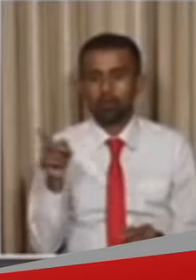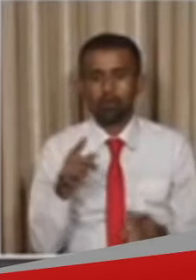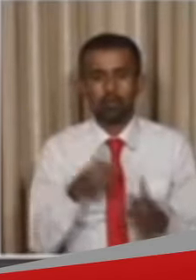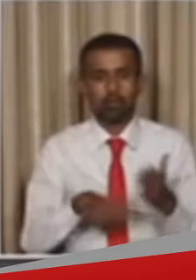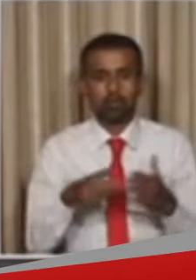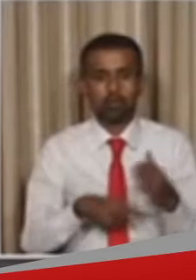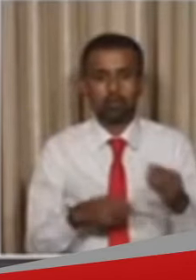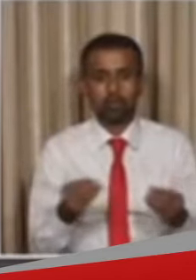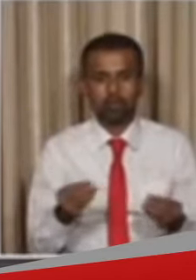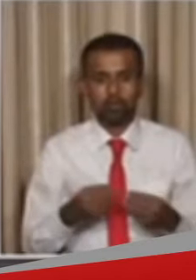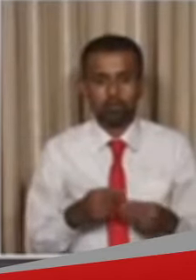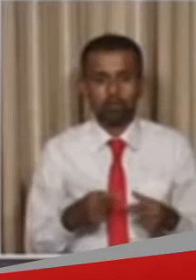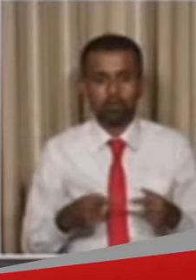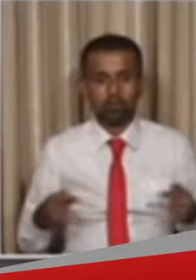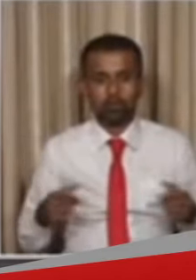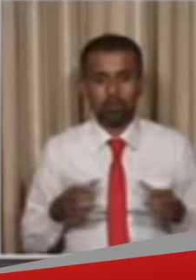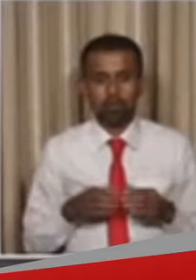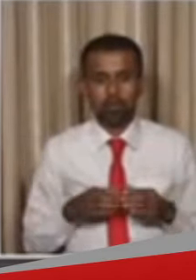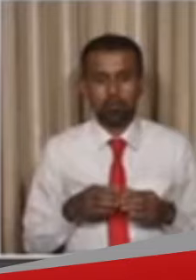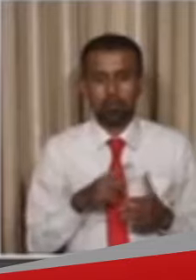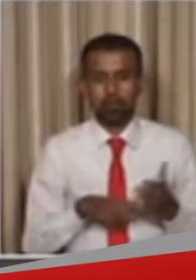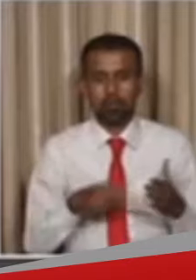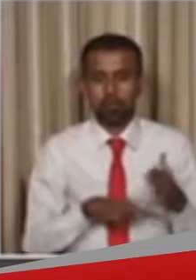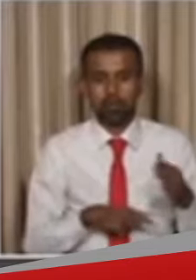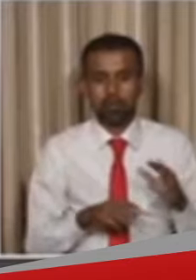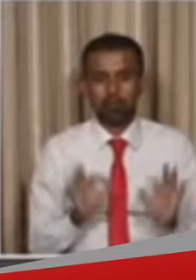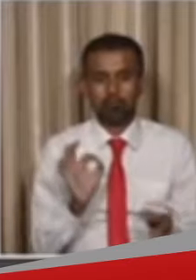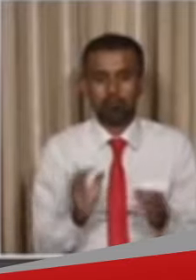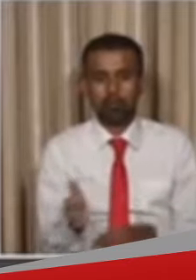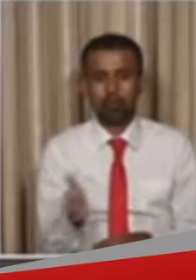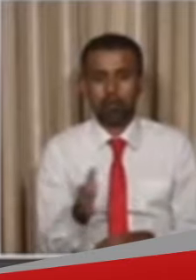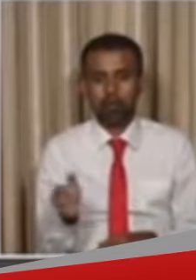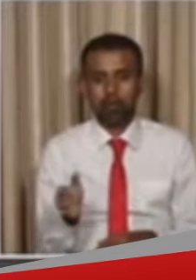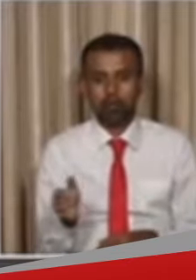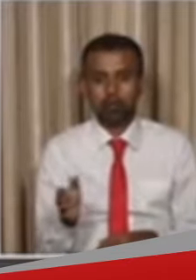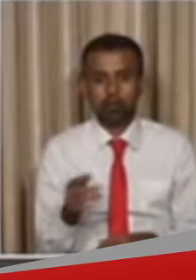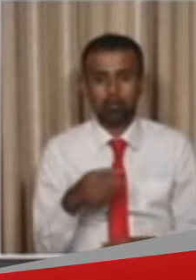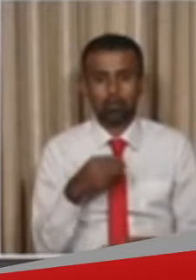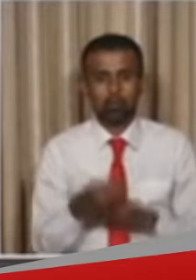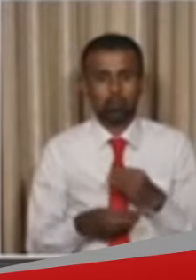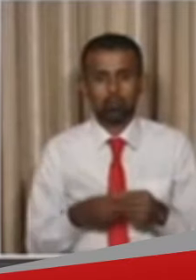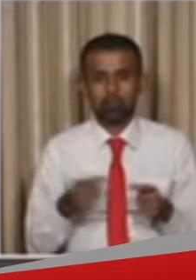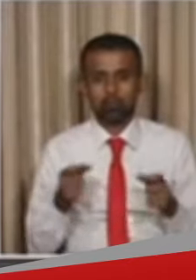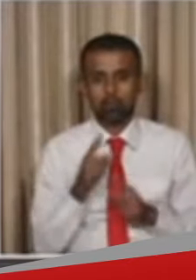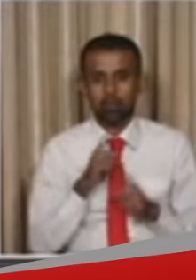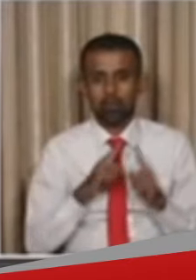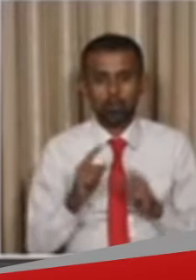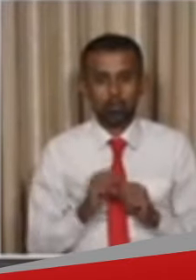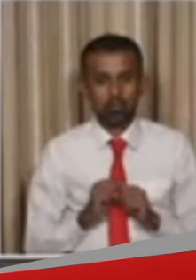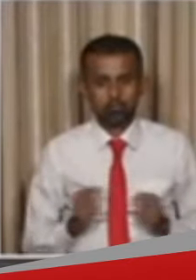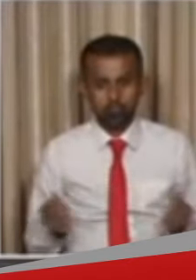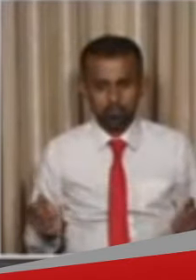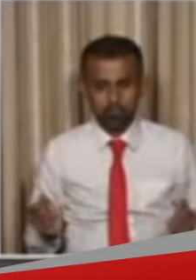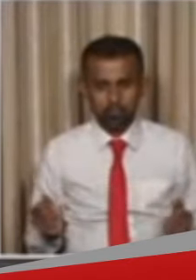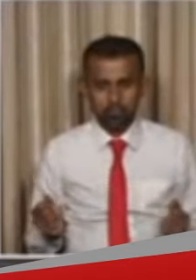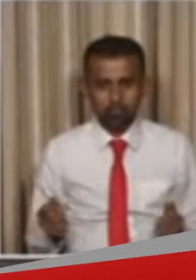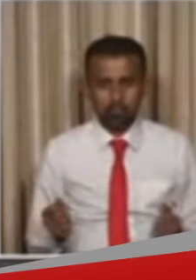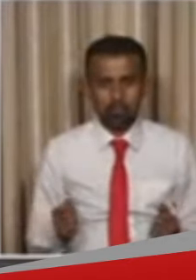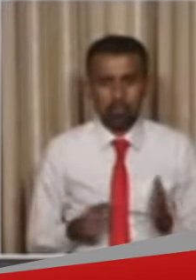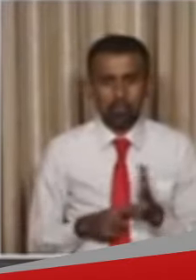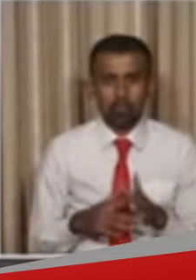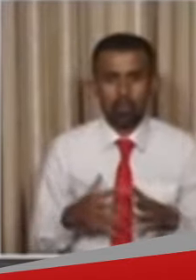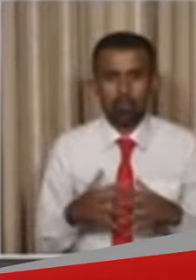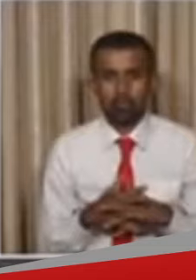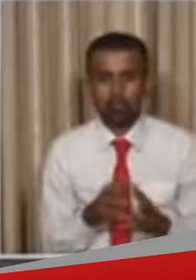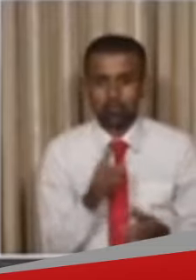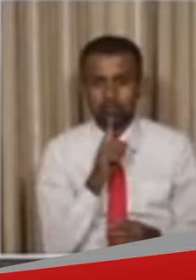හිතාගෙන, විපක්ෂය නෙමෙයි ඡන්ද ටික ගන්න වතුකම්කරුවන්ගේ හාම්පුතුන් එක කතා කරන්නේ නැතුව, අදාළ නීති රීති ගේන්නේ